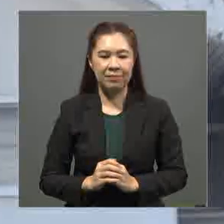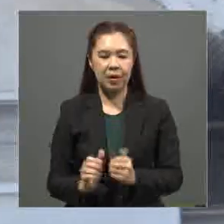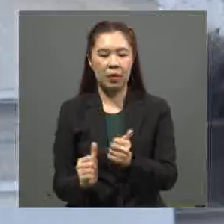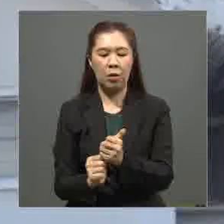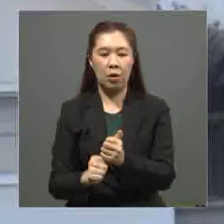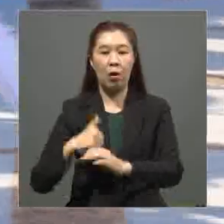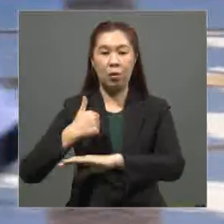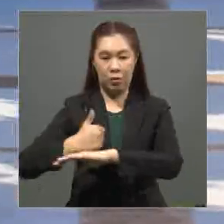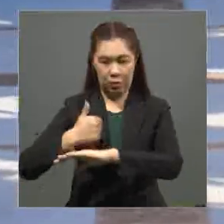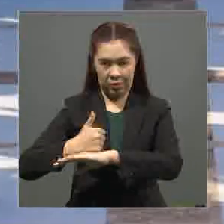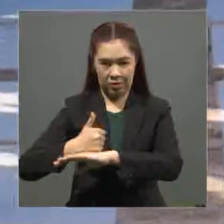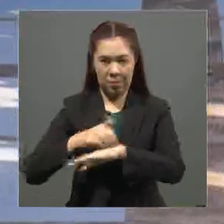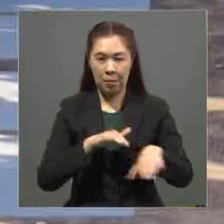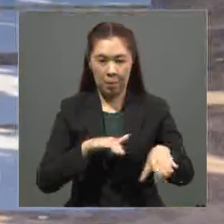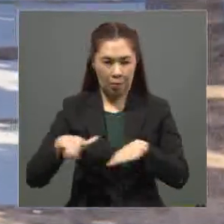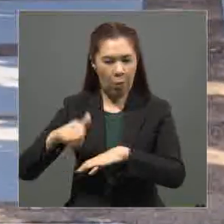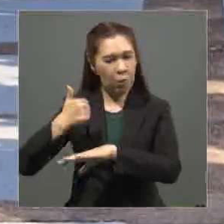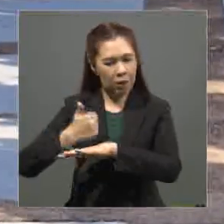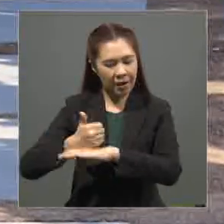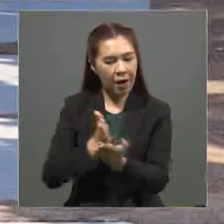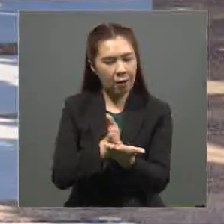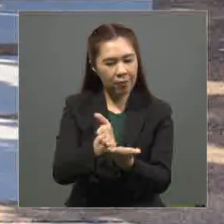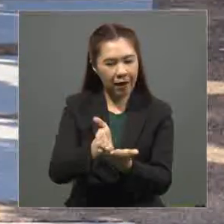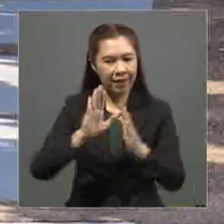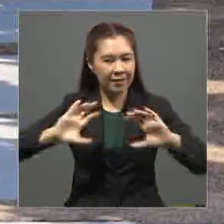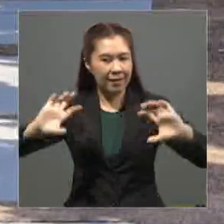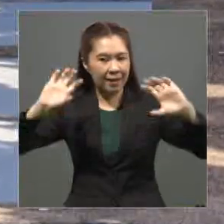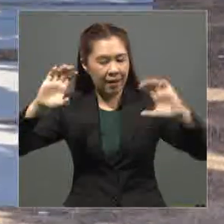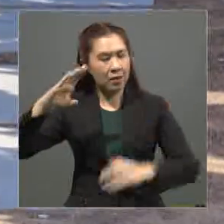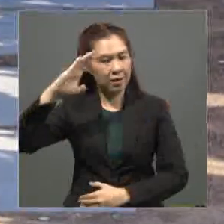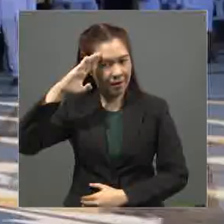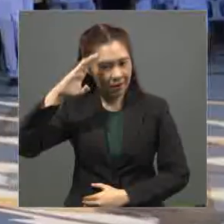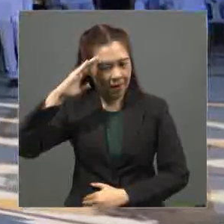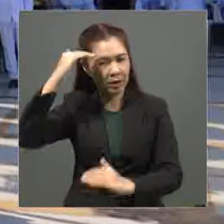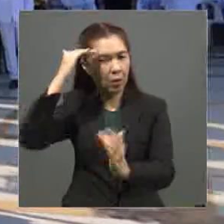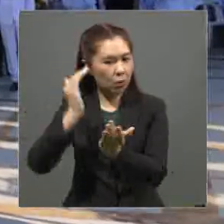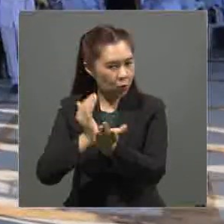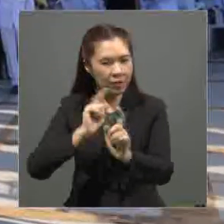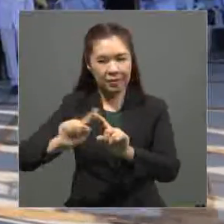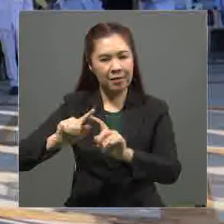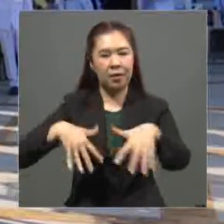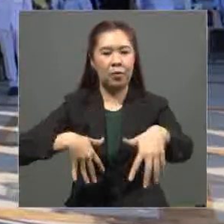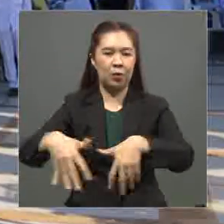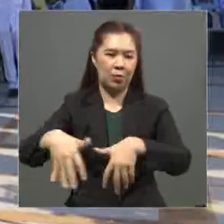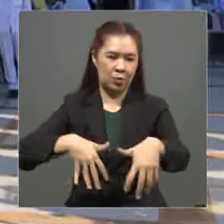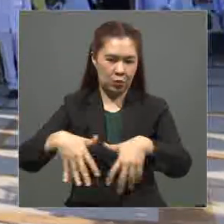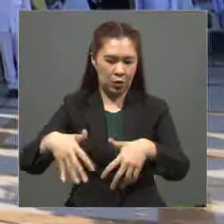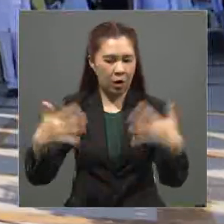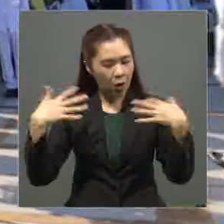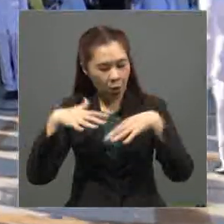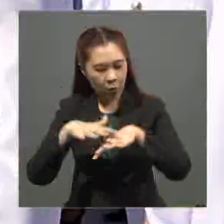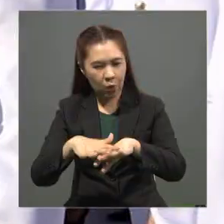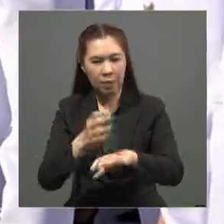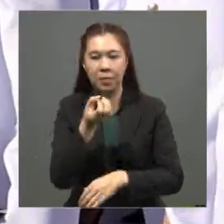ผู้ราชการจังหวัดพร้อมหัวหน้าสวนราชการทหารตำรวจและชาวจังหวัดนครราชสีมาร่วมประกอบพิธีวาง